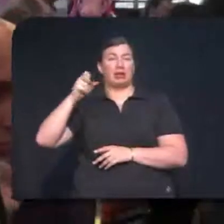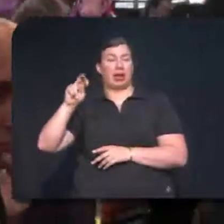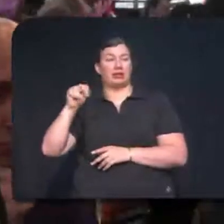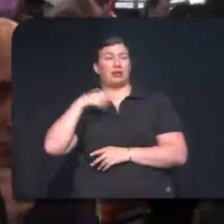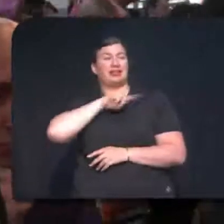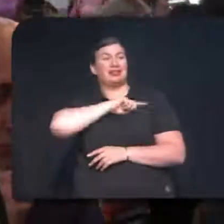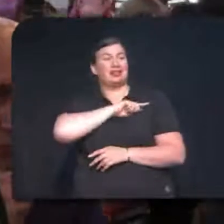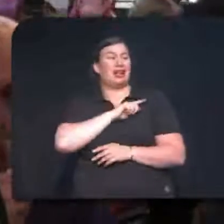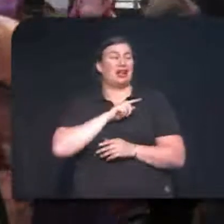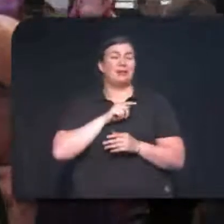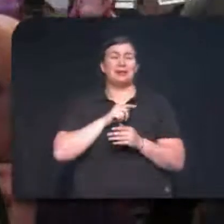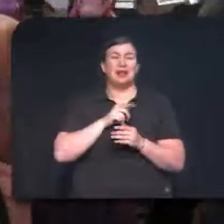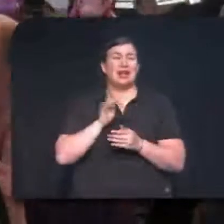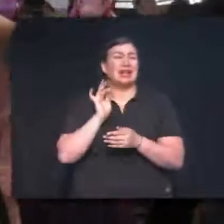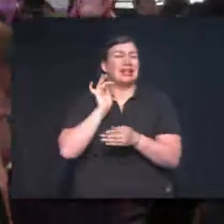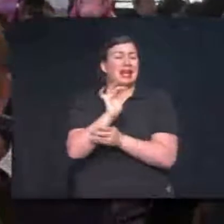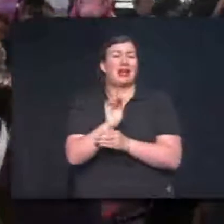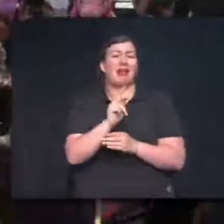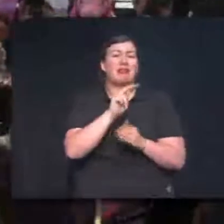dieser